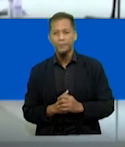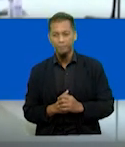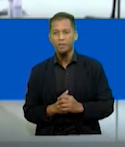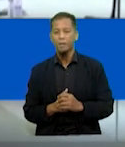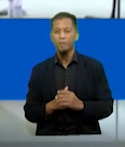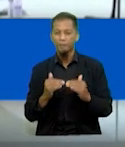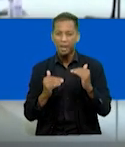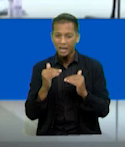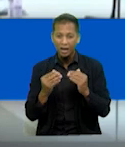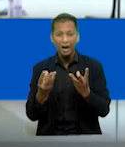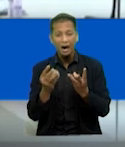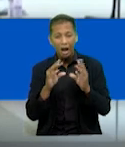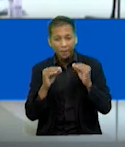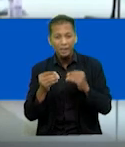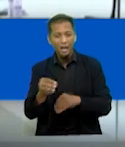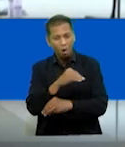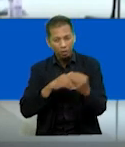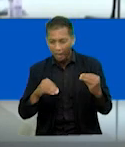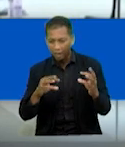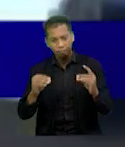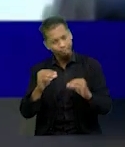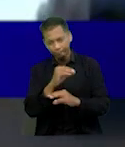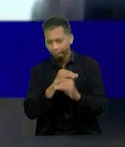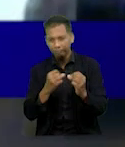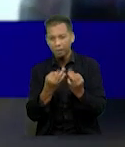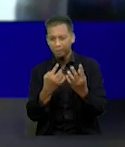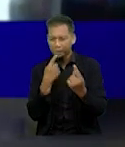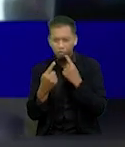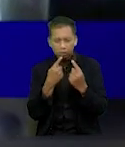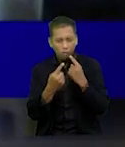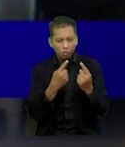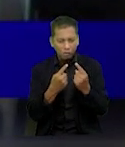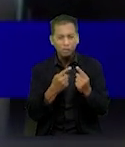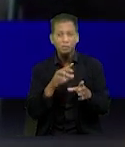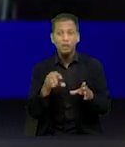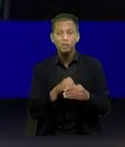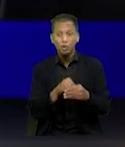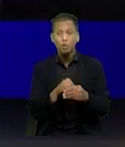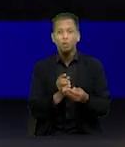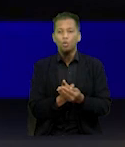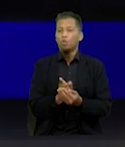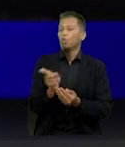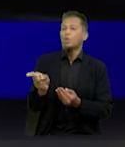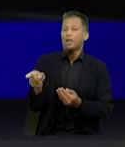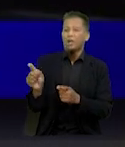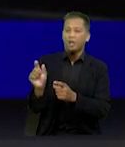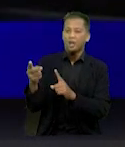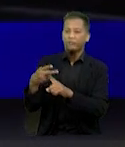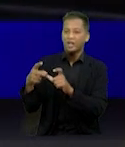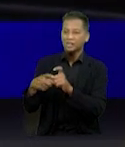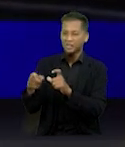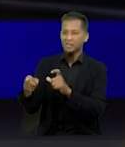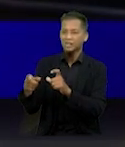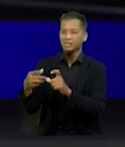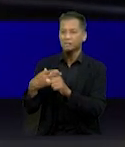anggota Komite Banding Polri yang membahas sejumlah hal diantaranya tuntutan dan persangkaan terhadap Verdi Sambo, nota pembelaan, hasil